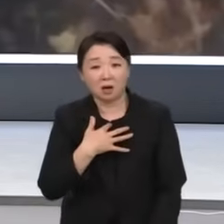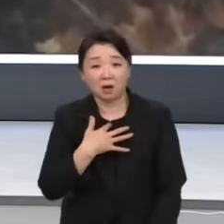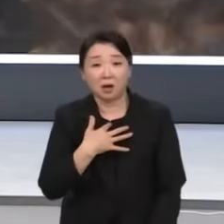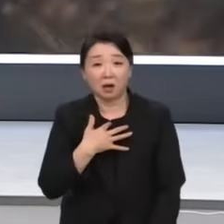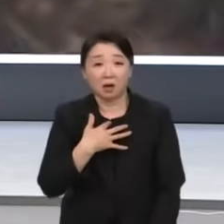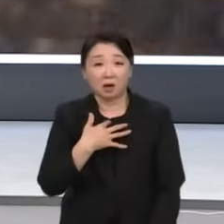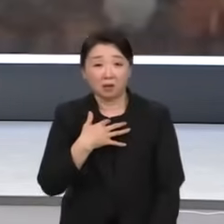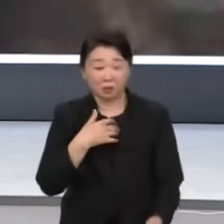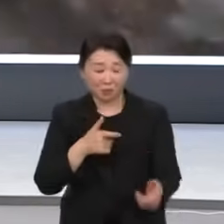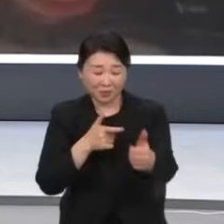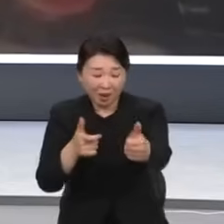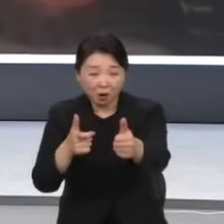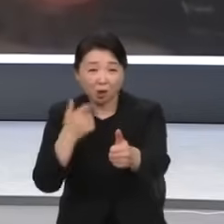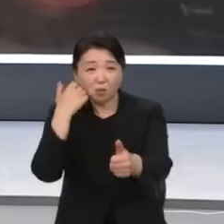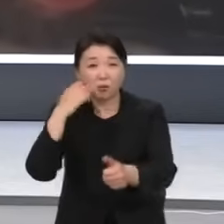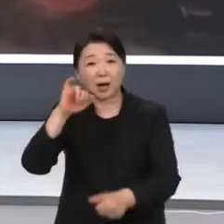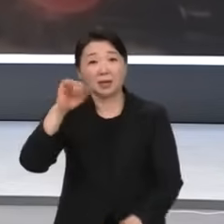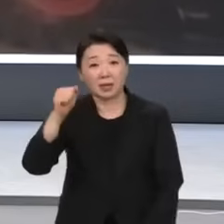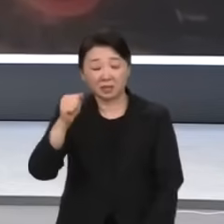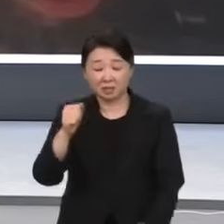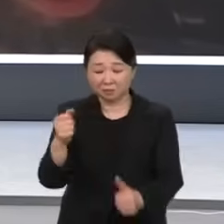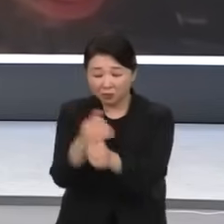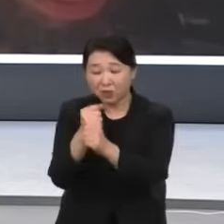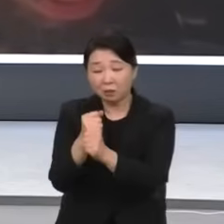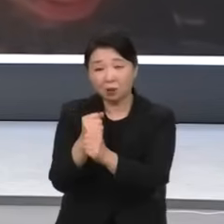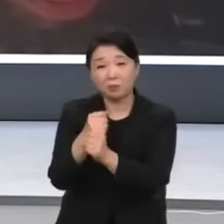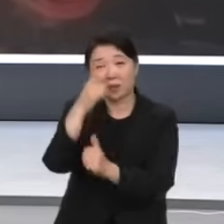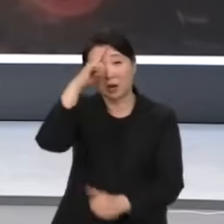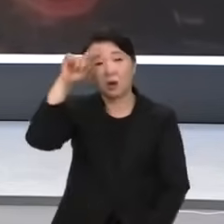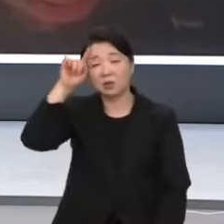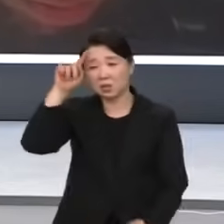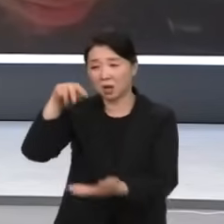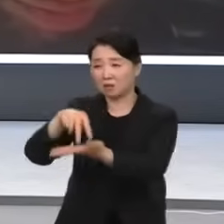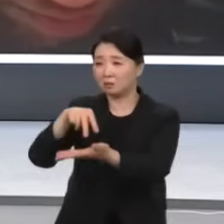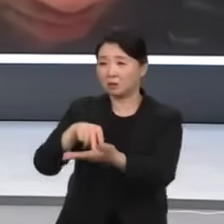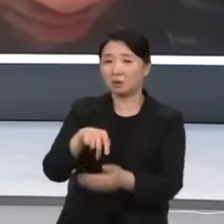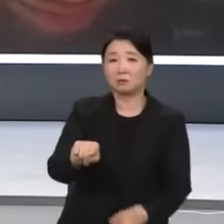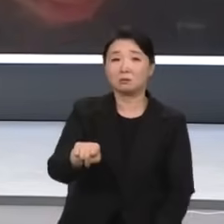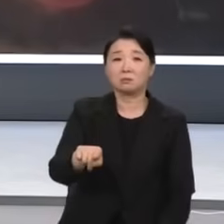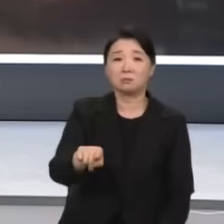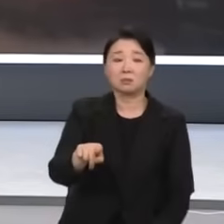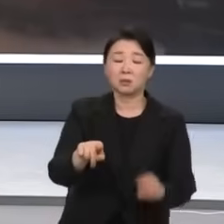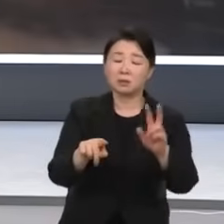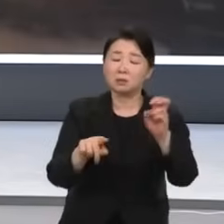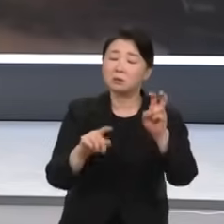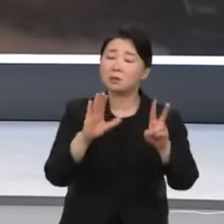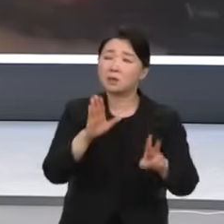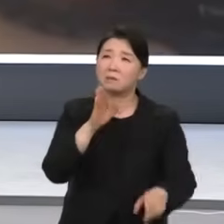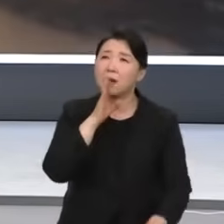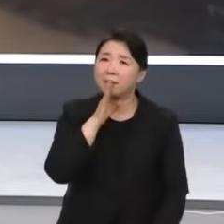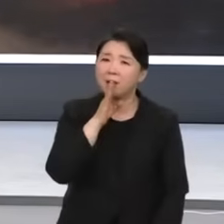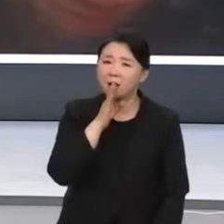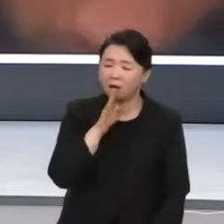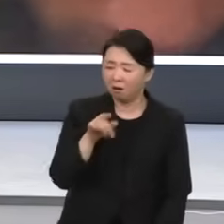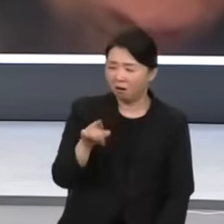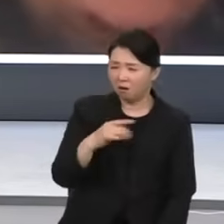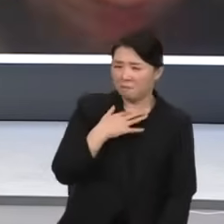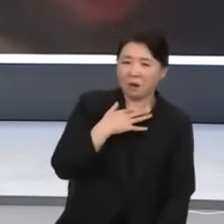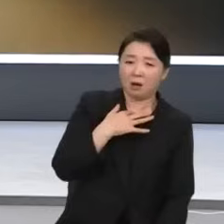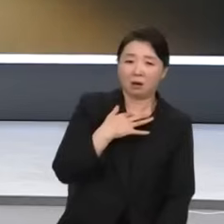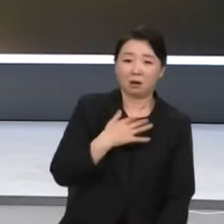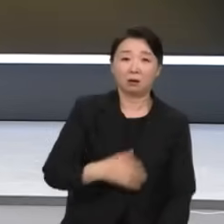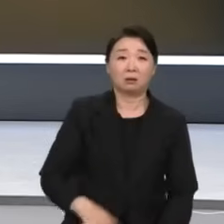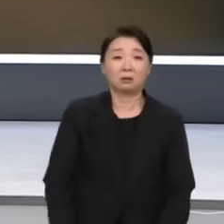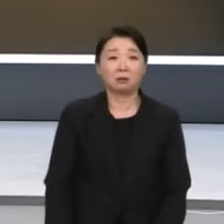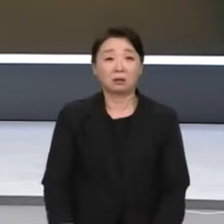is 또 테러범을 붙잡은 러시아 양쪽의 태도 역시 지금이 21세기가 맞나 싶을만큼 끔찍합니다